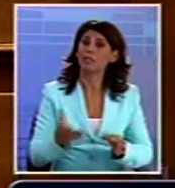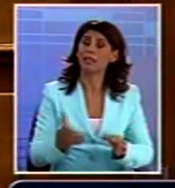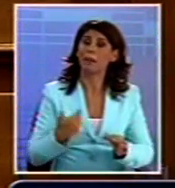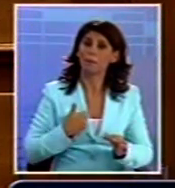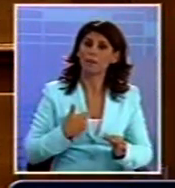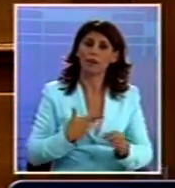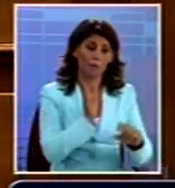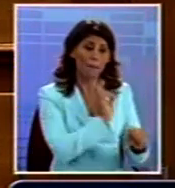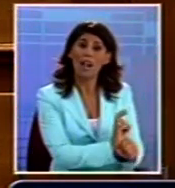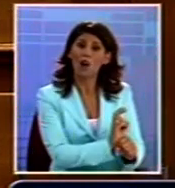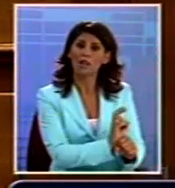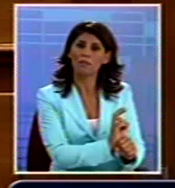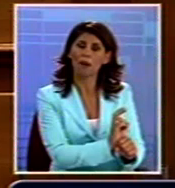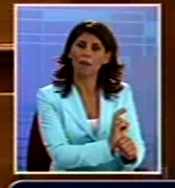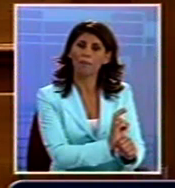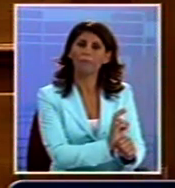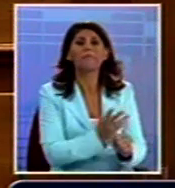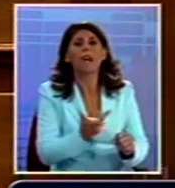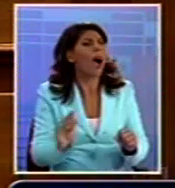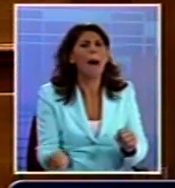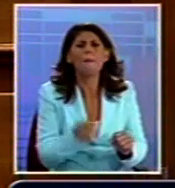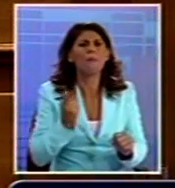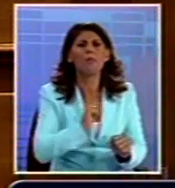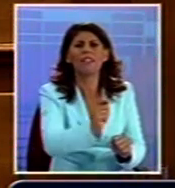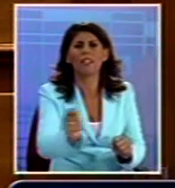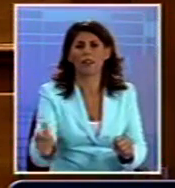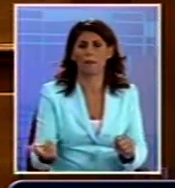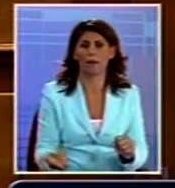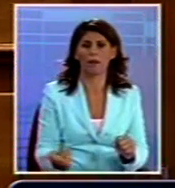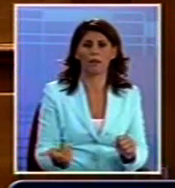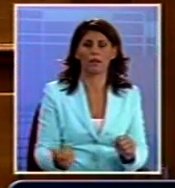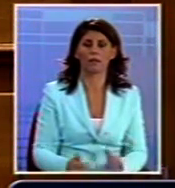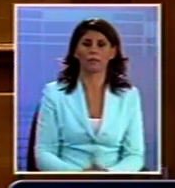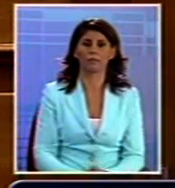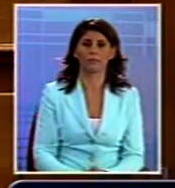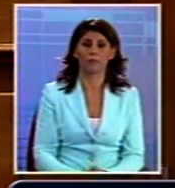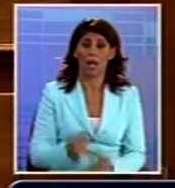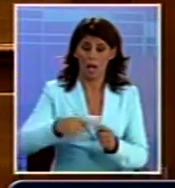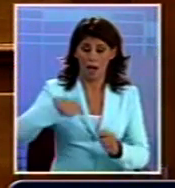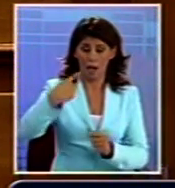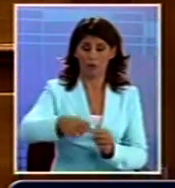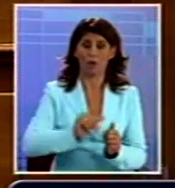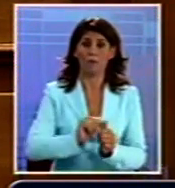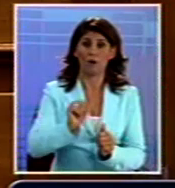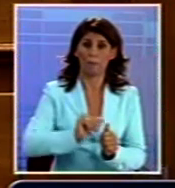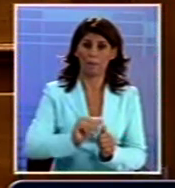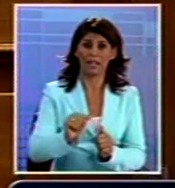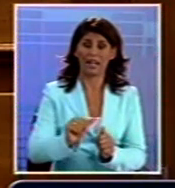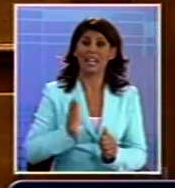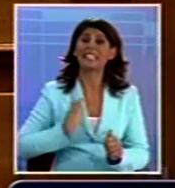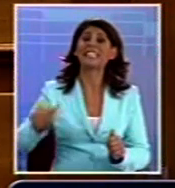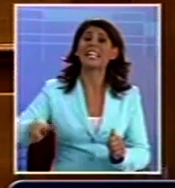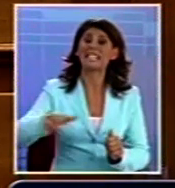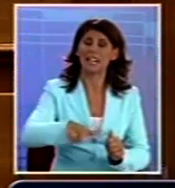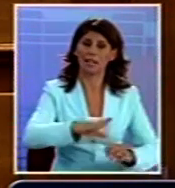βγάλαμε πλεονάσματα. Αλλιώς από πού θα τα δίναμε? Από τον επόμενο μήνα τα στελέχη των